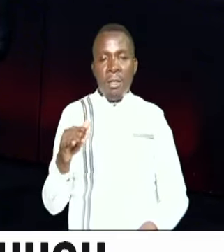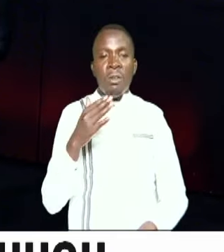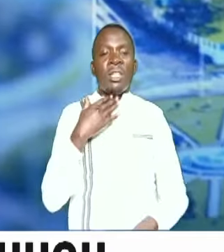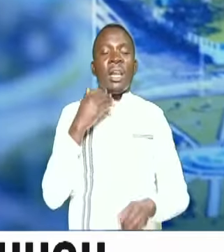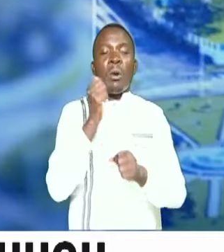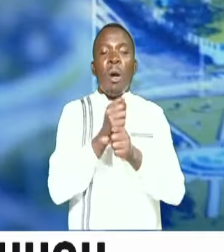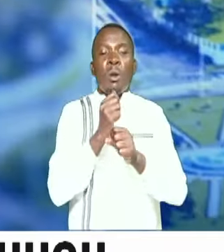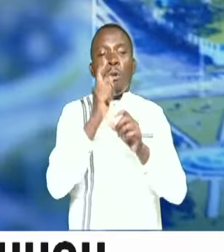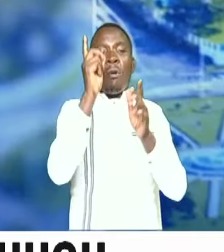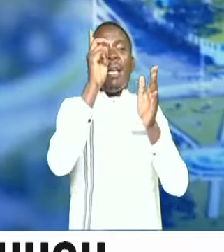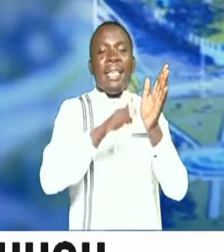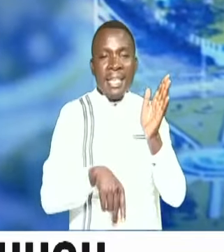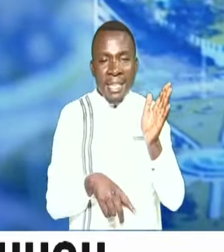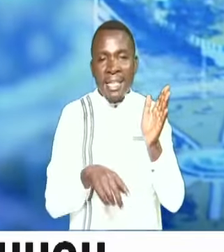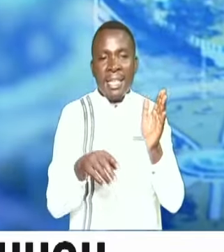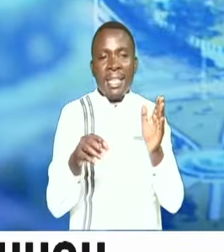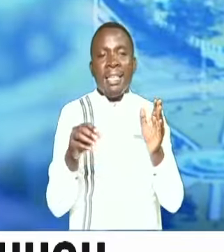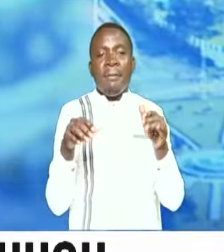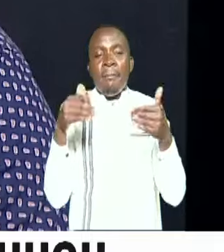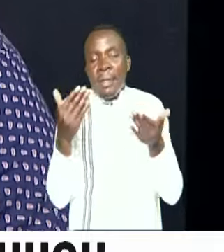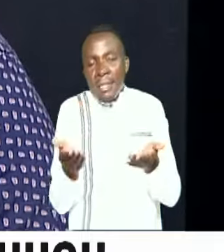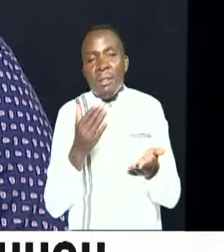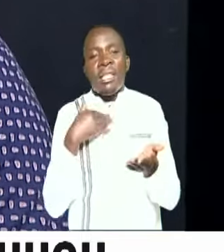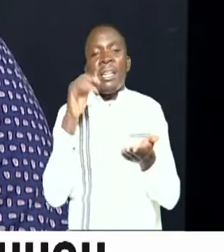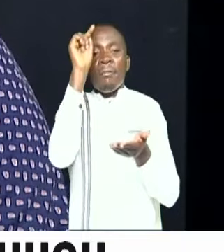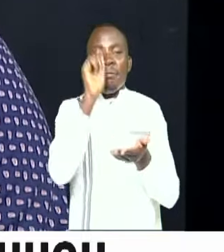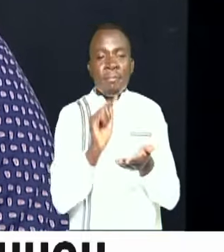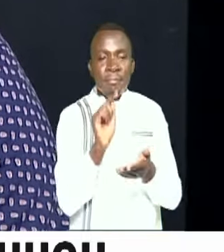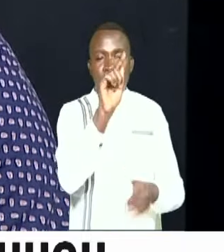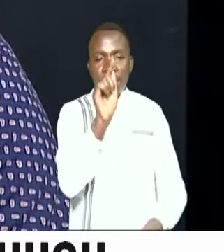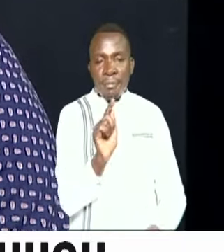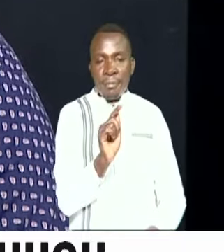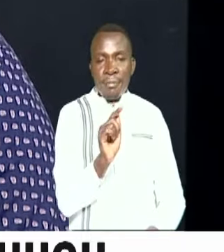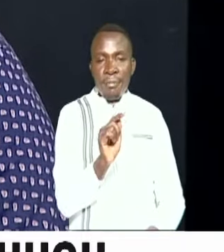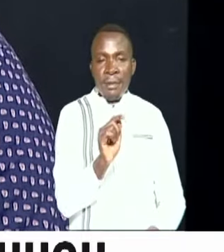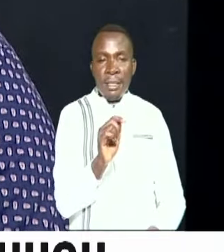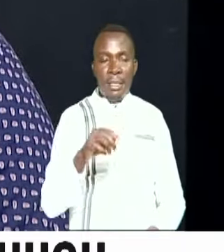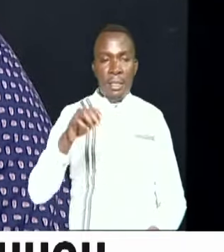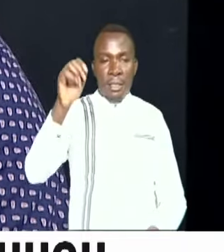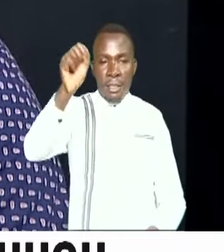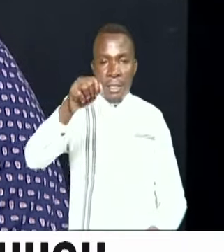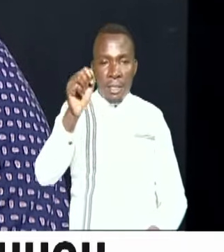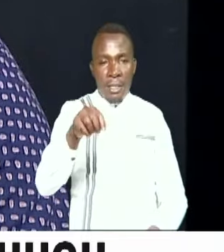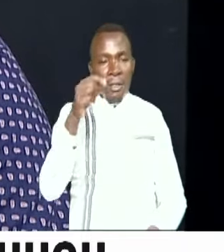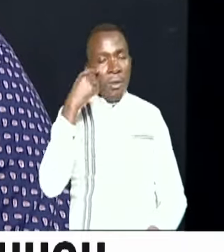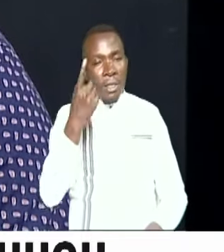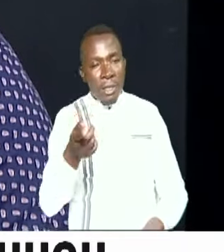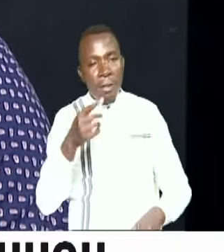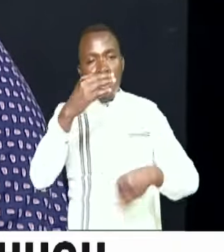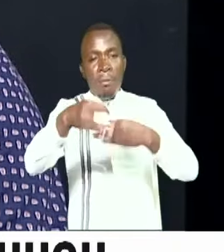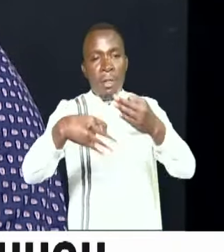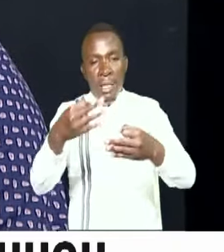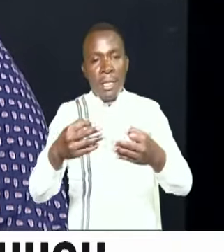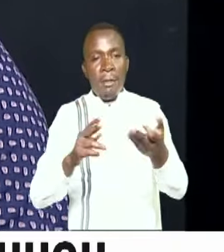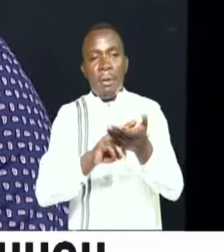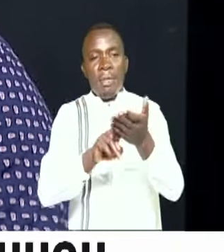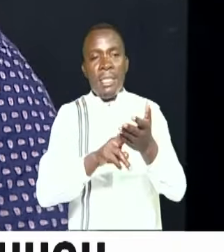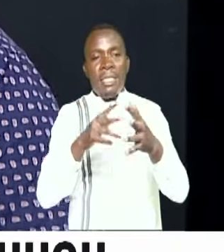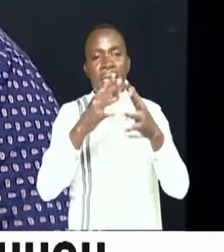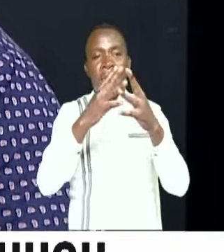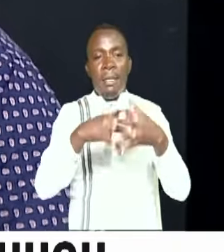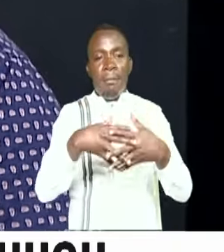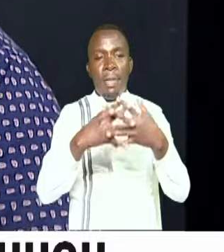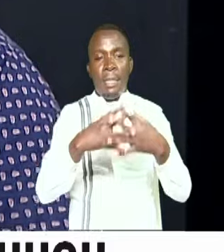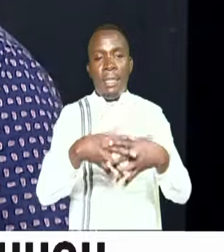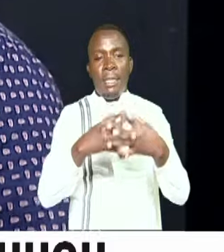ko cyamanuka yego aho kuko yurebye mu nganda production nini bakoresha imashini nabo ni